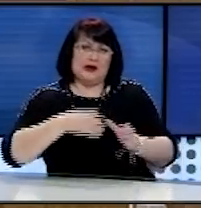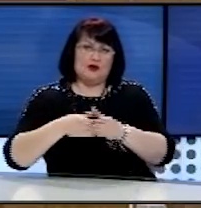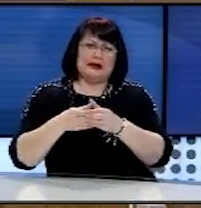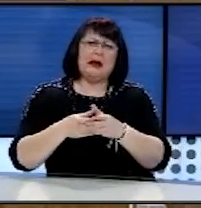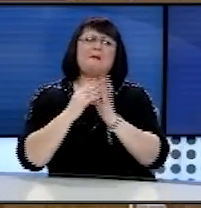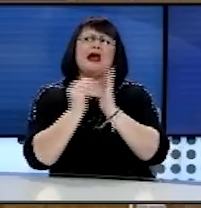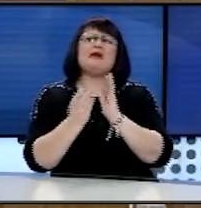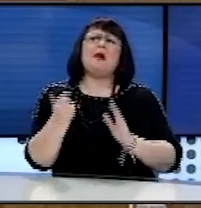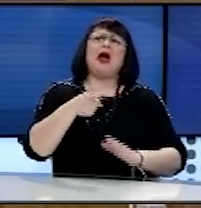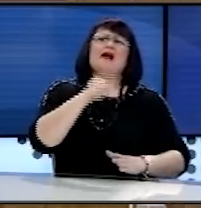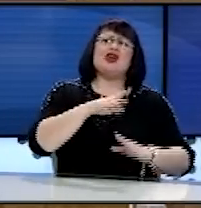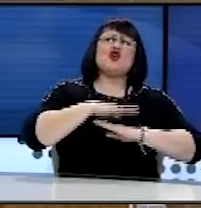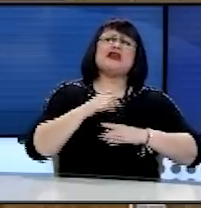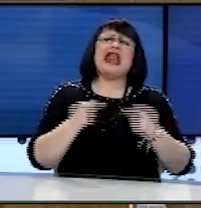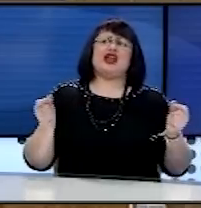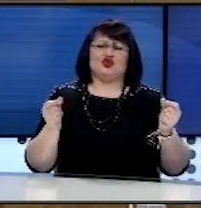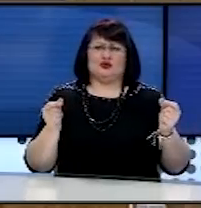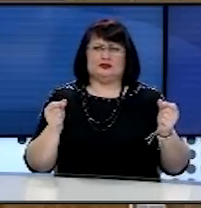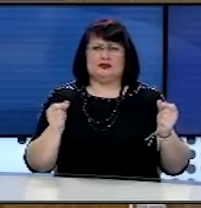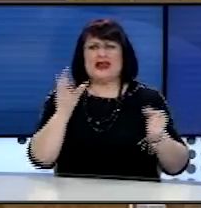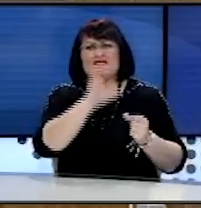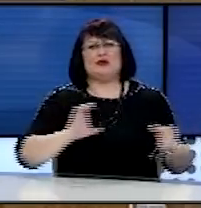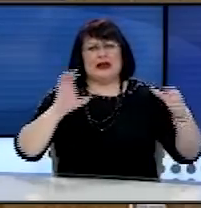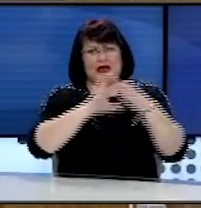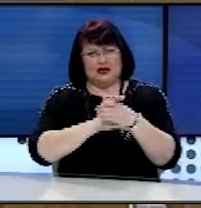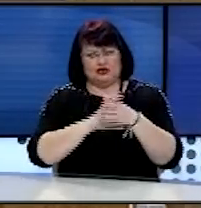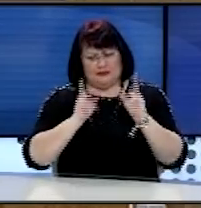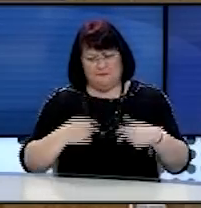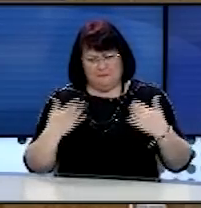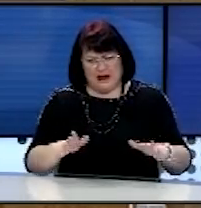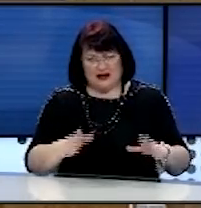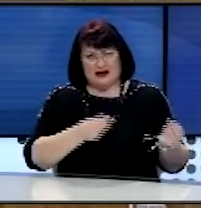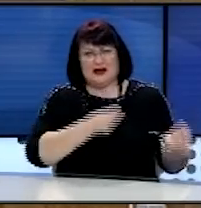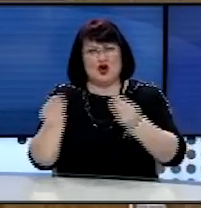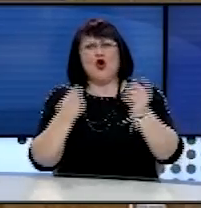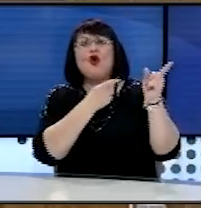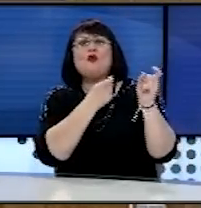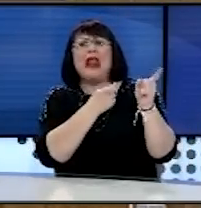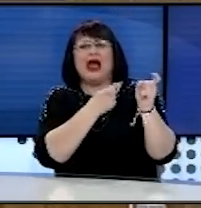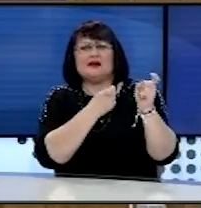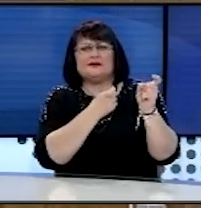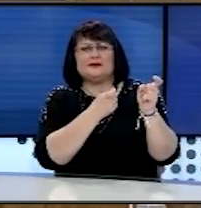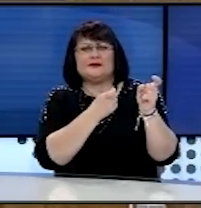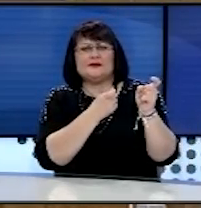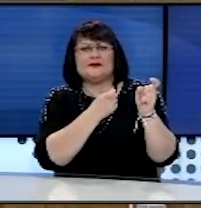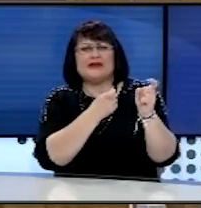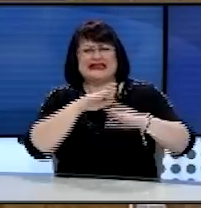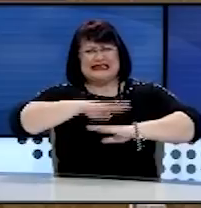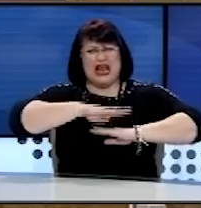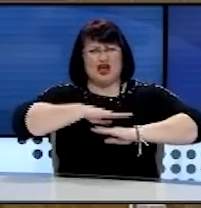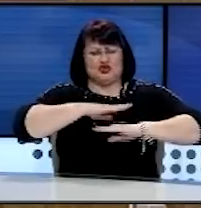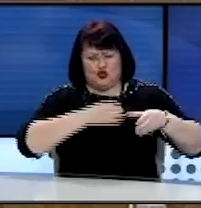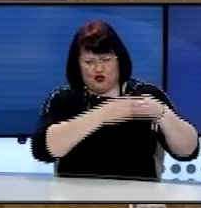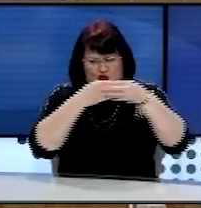αύριο αποφασίσει το ΝΑΤΟ, αποφασίσει η Ευρωπαϊκή Ένωση να στείλουν όπλα, μάχημες μονάδες, να